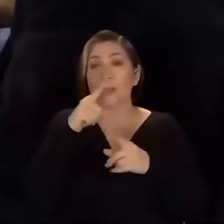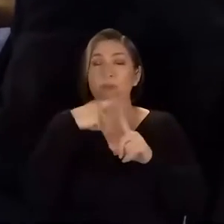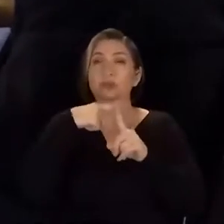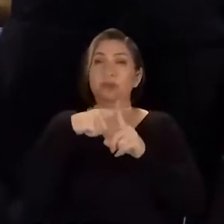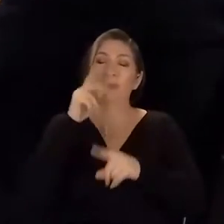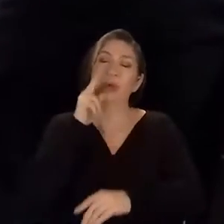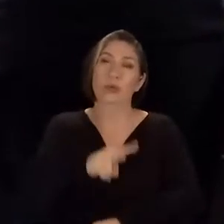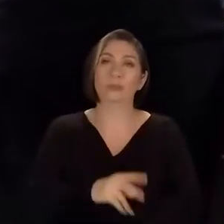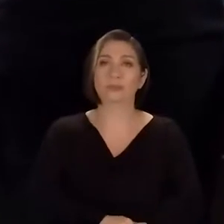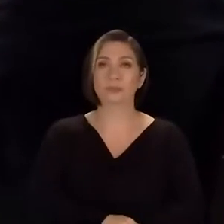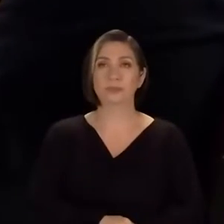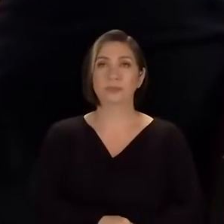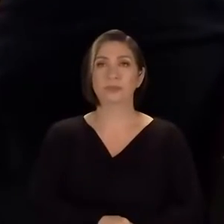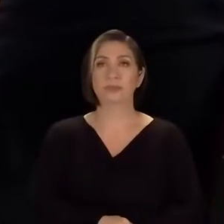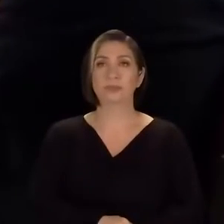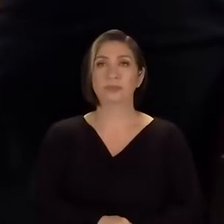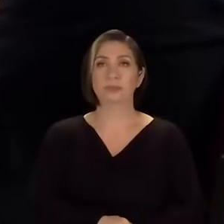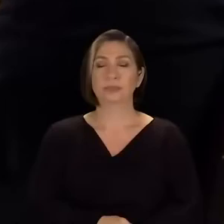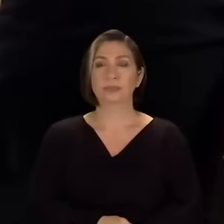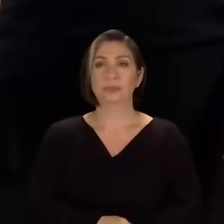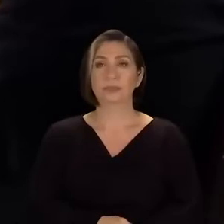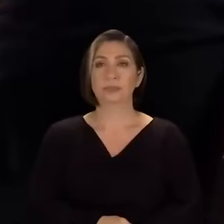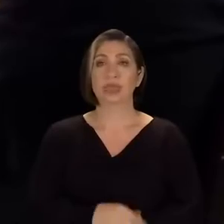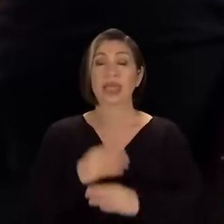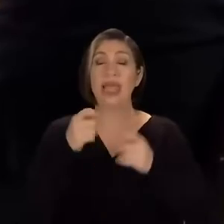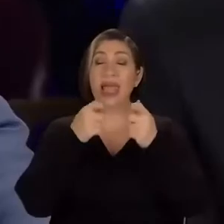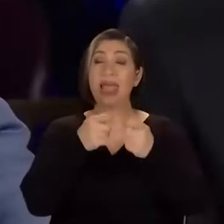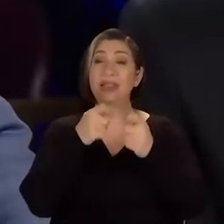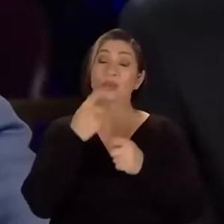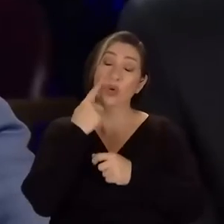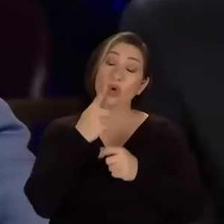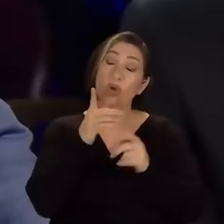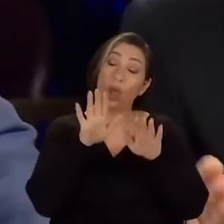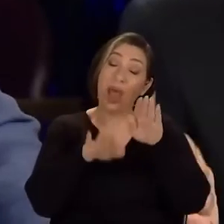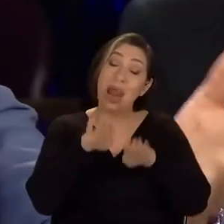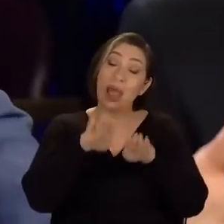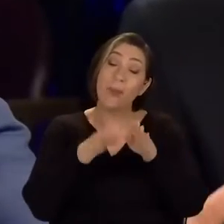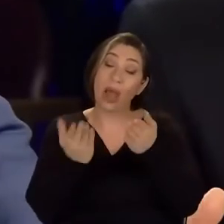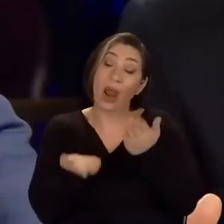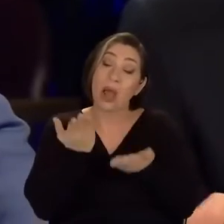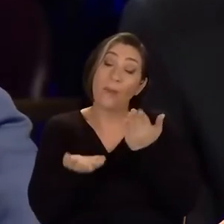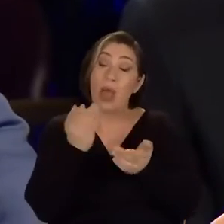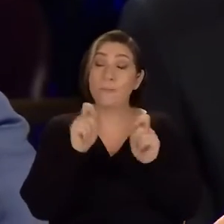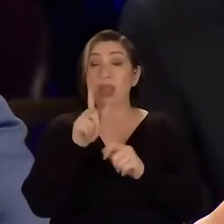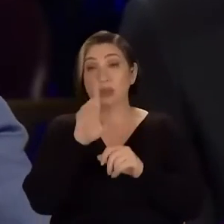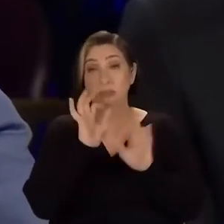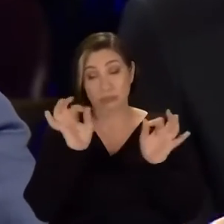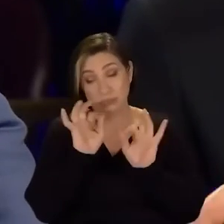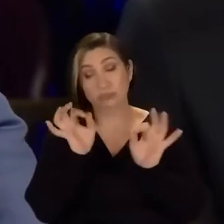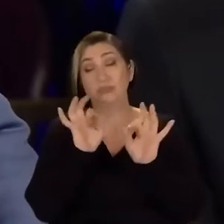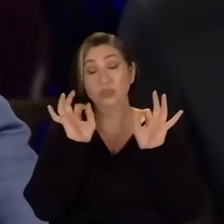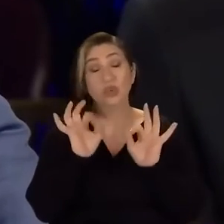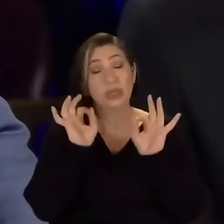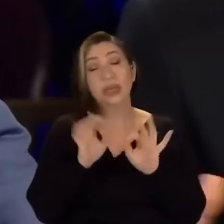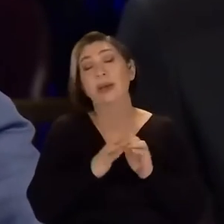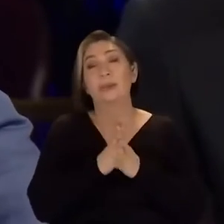pozitif taraftan daha çok yaklaşmak istiyorum bu noktada. Tabii orada eğitimini de ona göre ayarlaman mutlaka, gerekiyor. Yani mutlaka. Biz rigid olmak gerekmez, evet,